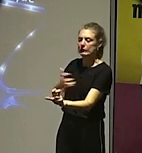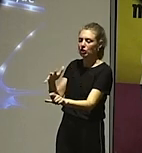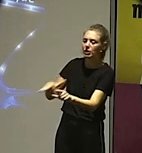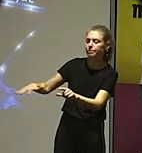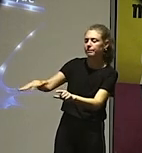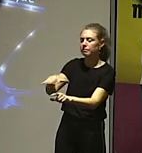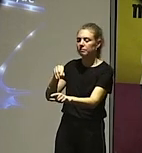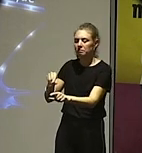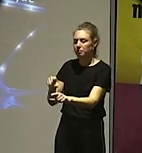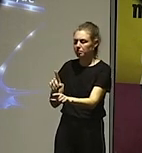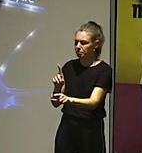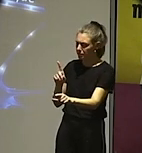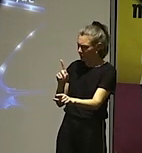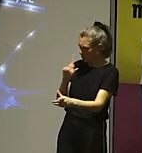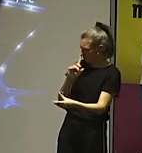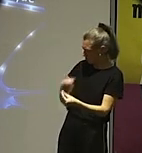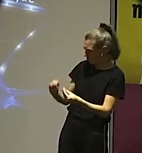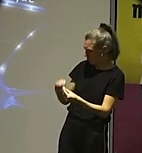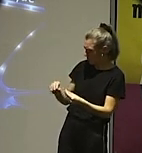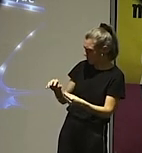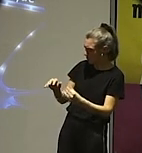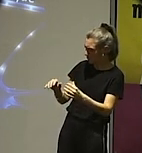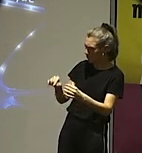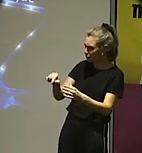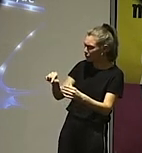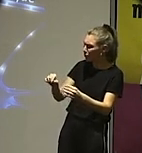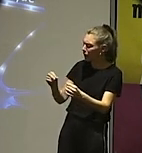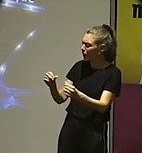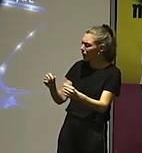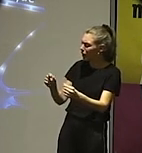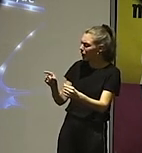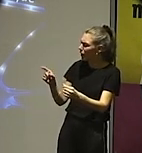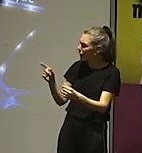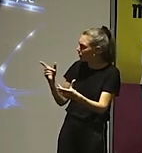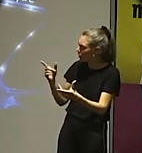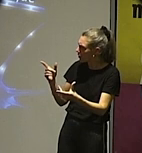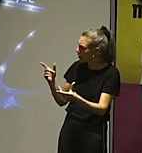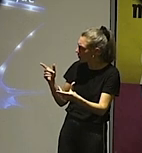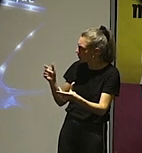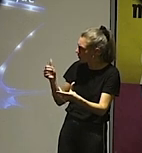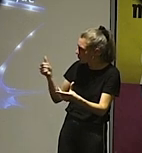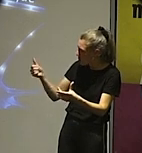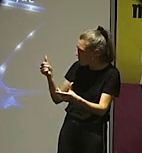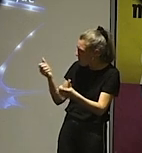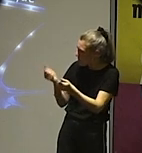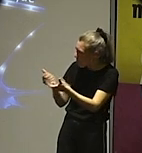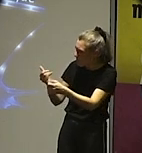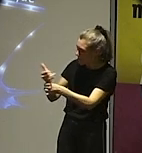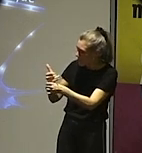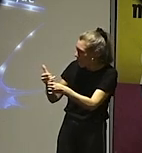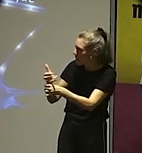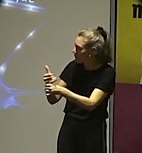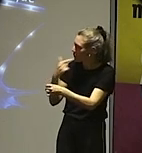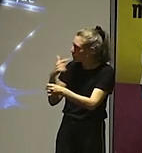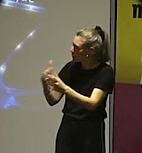qui... Enfin, est-ce qu'il y avait... Vous avez regardé, par exemple, justement le temps de café où il y a plus de